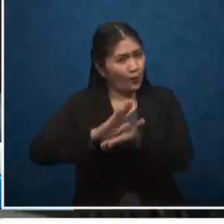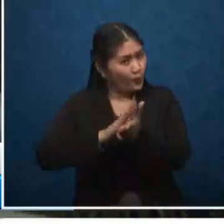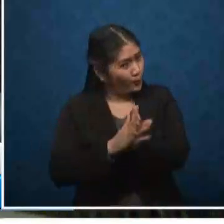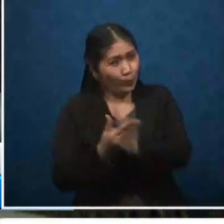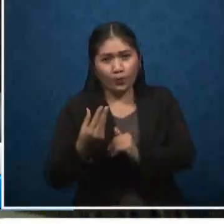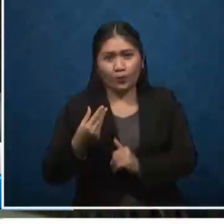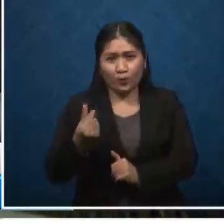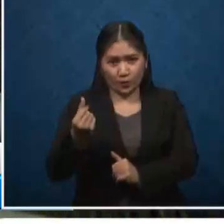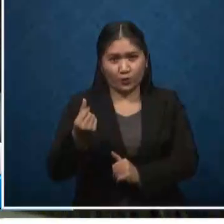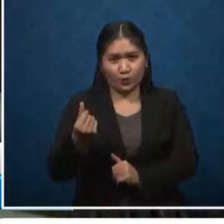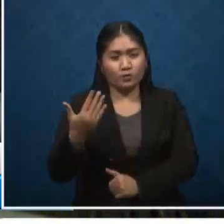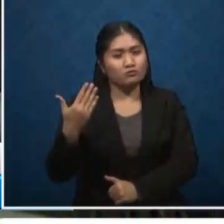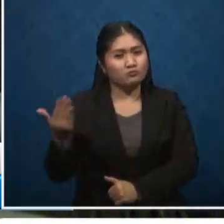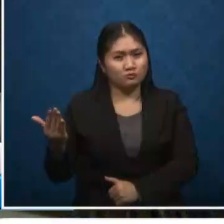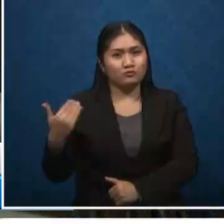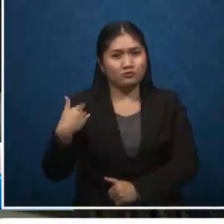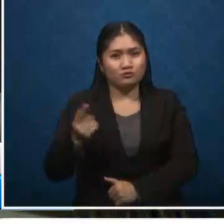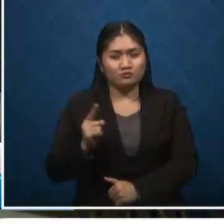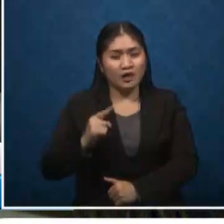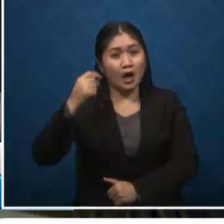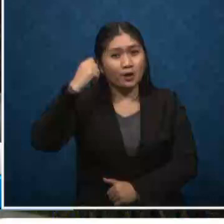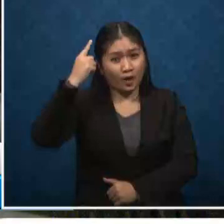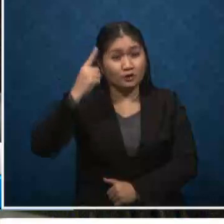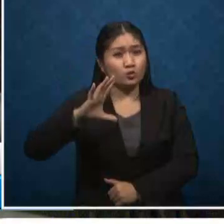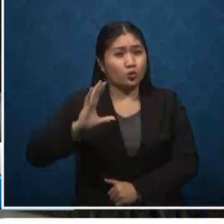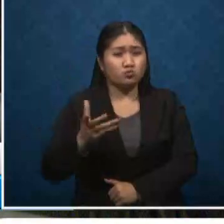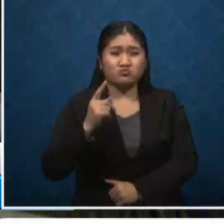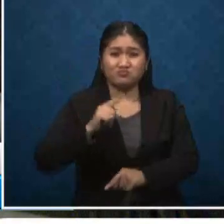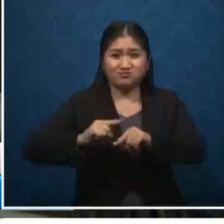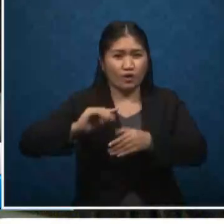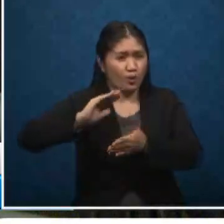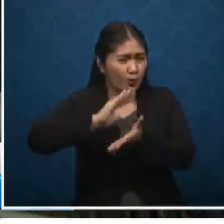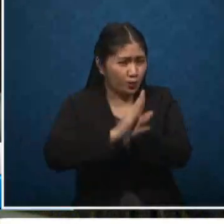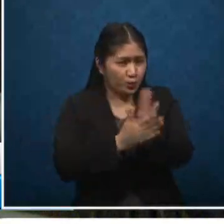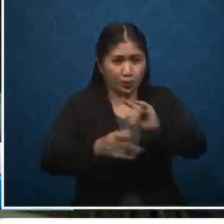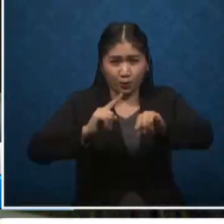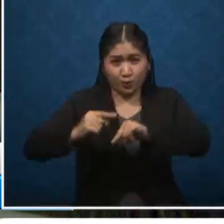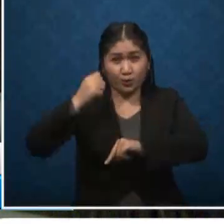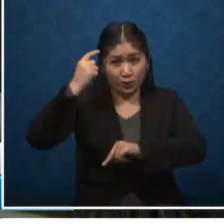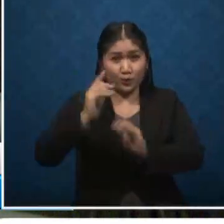แล้วก็ท่านเป็นคนที่เข้าใจสถานการณ์ที่เปลี่ยนแปลงไปอยู่แล้วนะครับขอบคุณครับท่านครับ